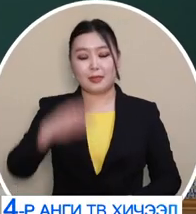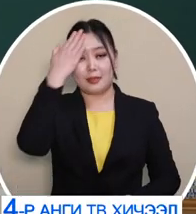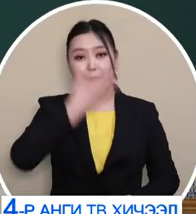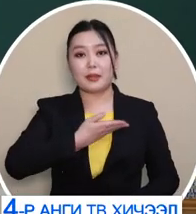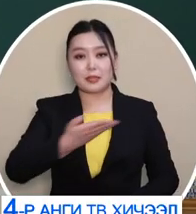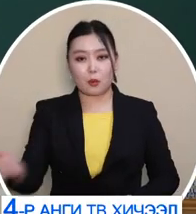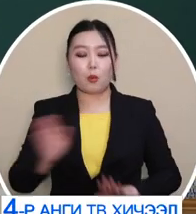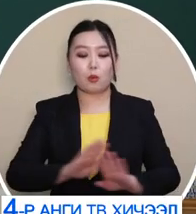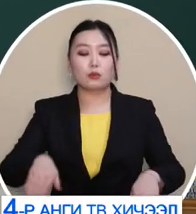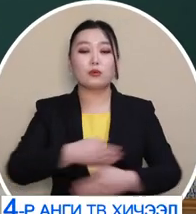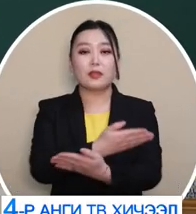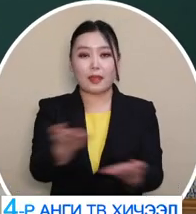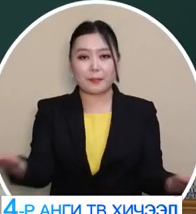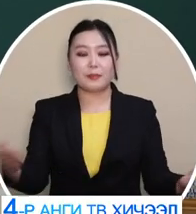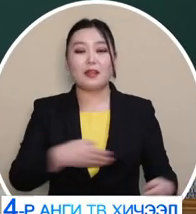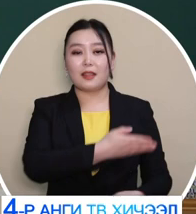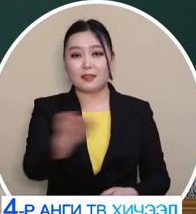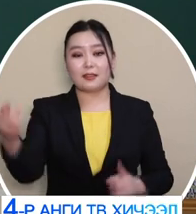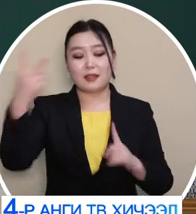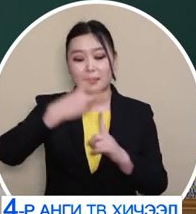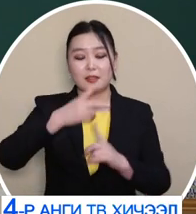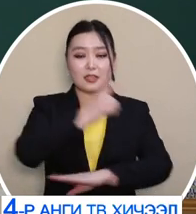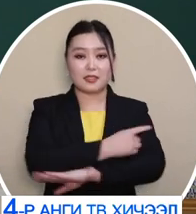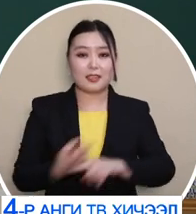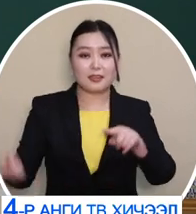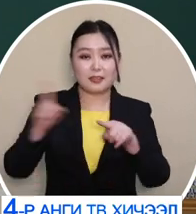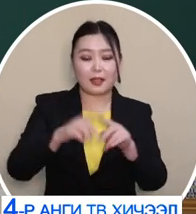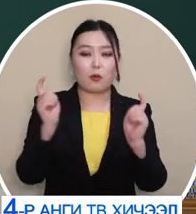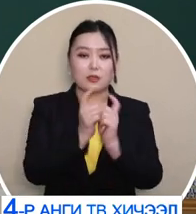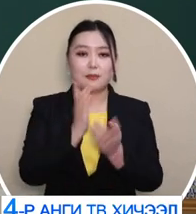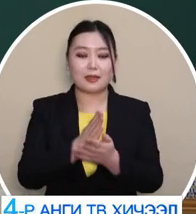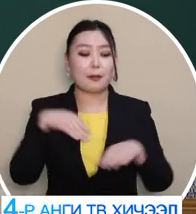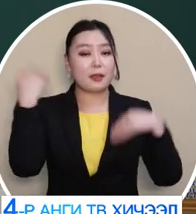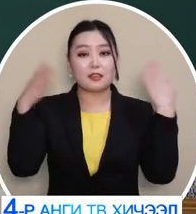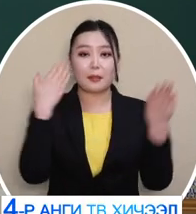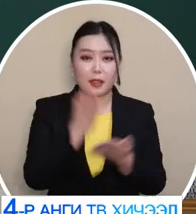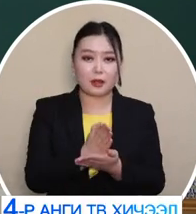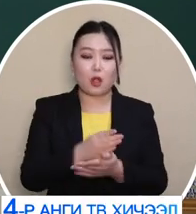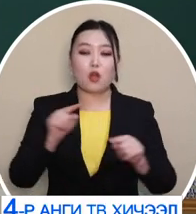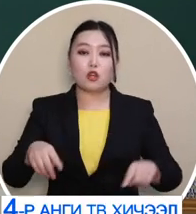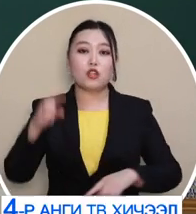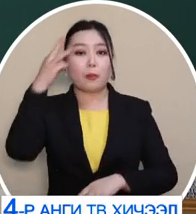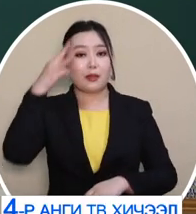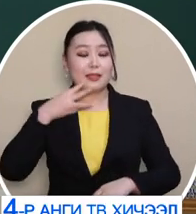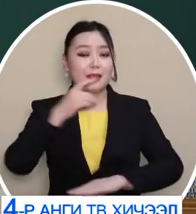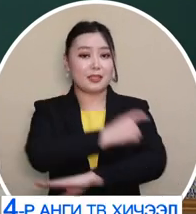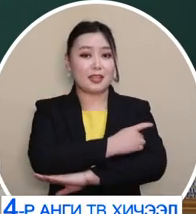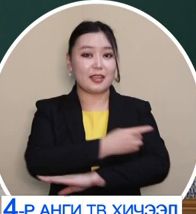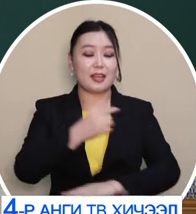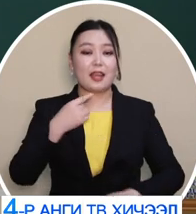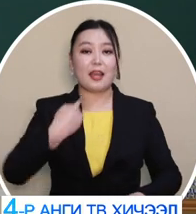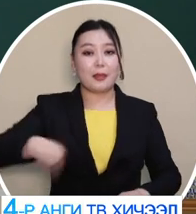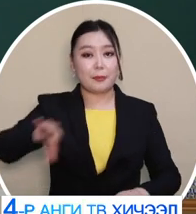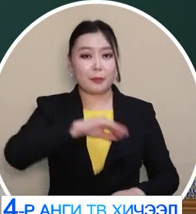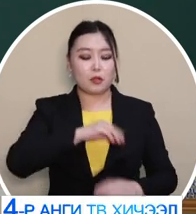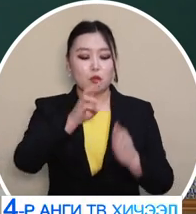Сайн бацхан хүүхдүүд ээ. За та нартайгаа тэлээ хичээлээрээ иргэн уулзж байгаа та баяртай байна. Өнөөдрийн Монгол хэлний хичээлээрээ бид шүлгийн